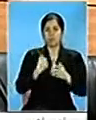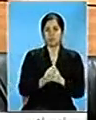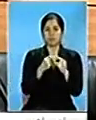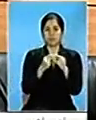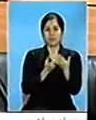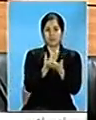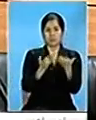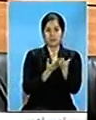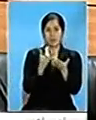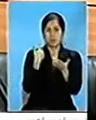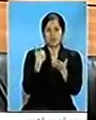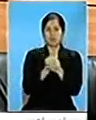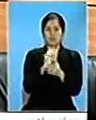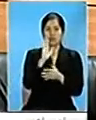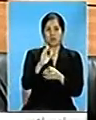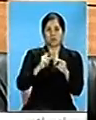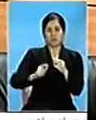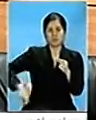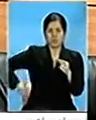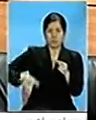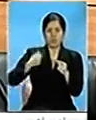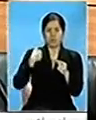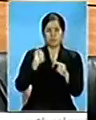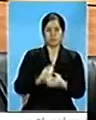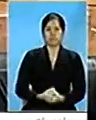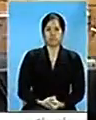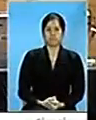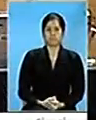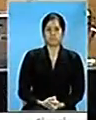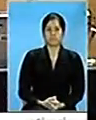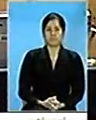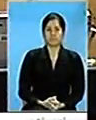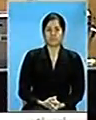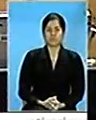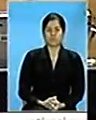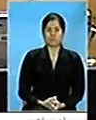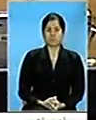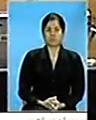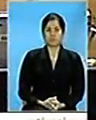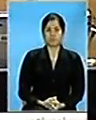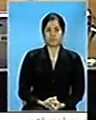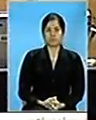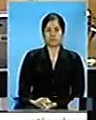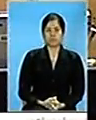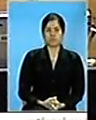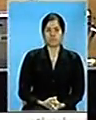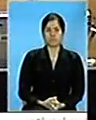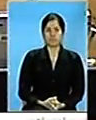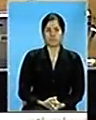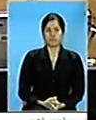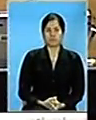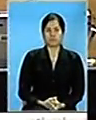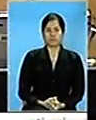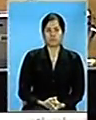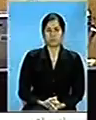พิจารณาคดีในศาลประเทศเขมร ท่านยังอุทธรณ์ไม่ได้ครับให้คู่กรณีจบทีละเรื่องเลยครับไม่ต้